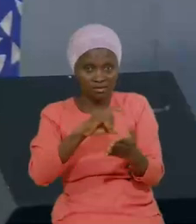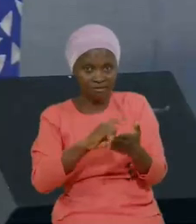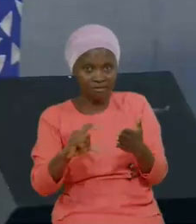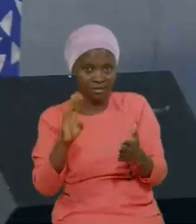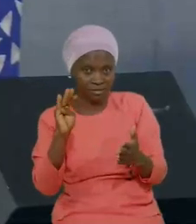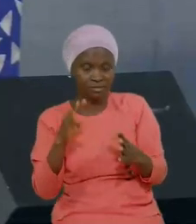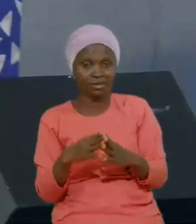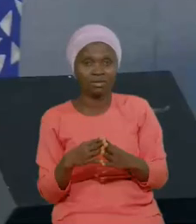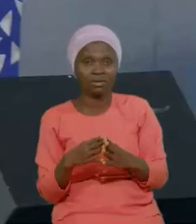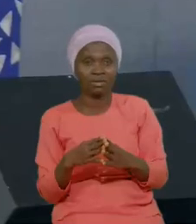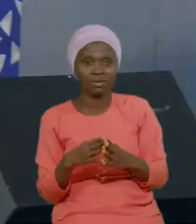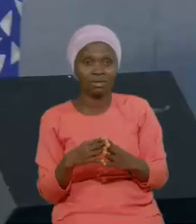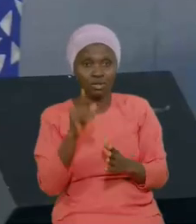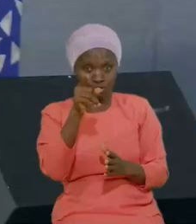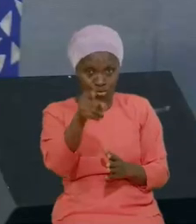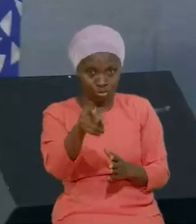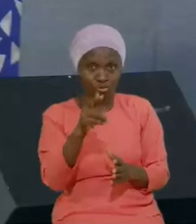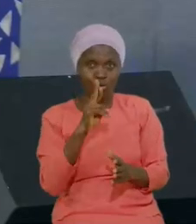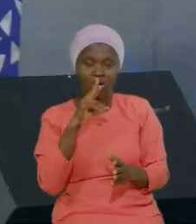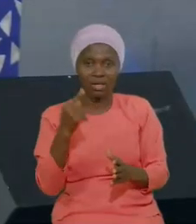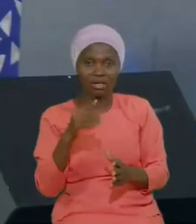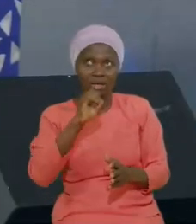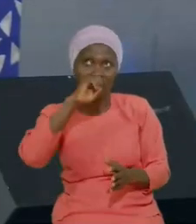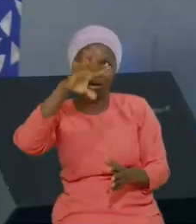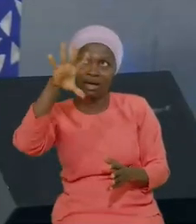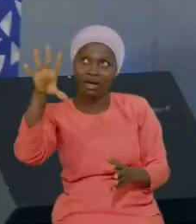chose. Dans le verset 14, il dit,